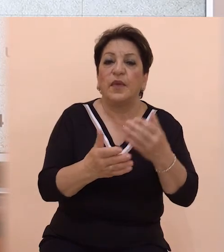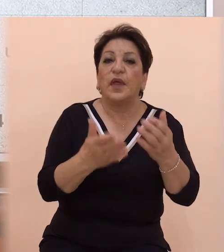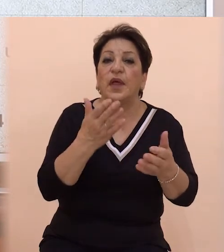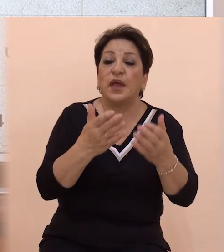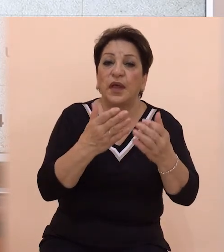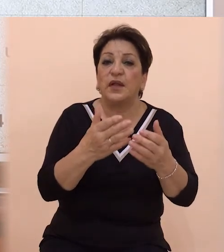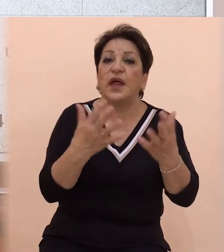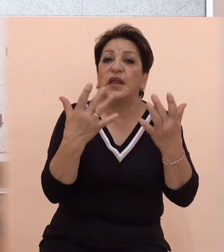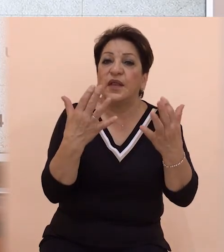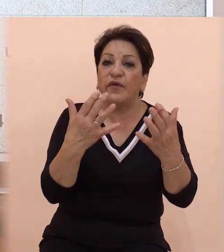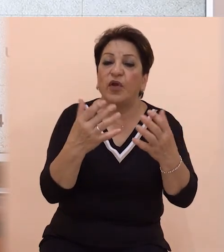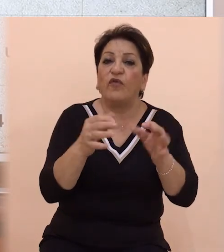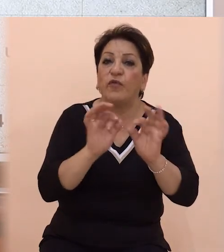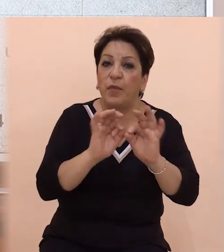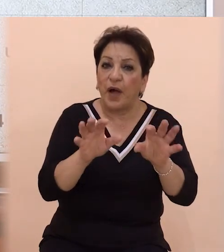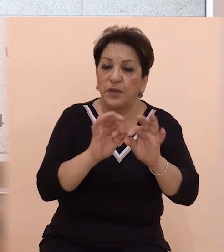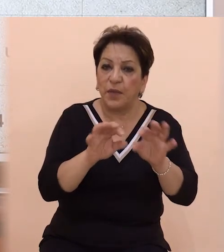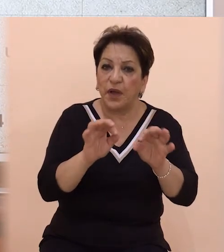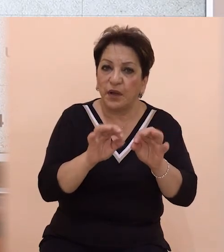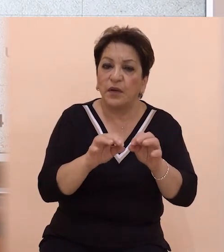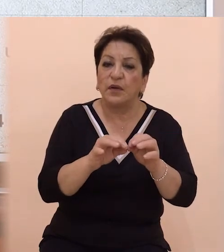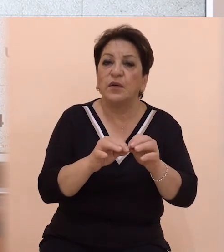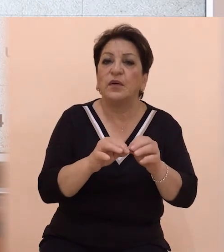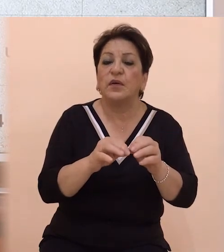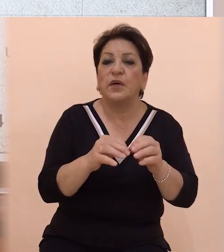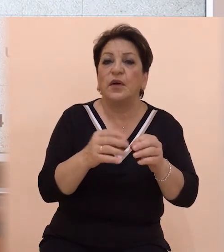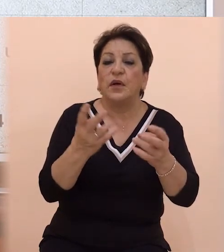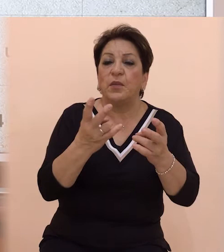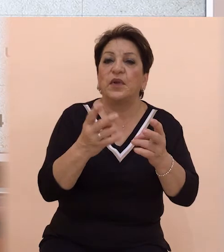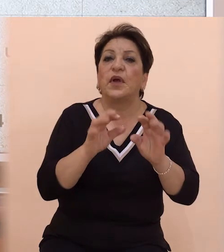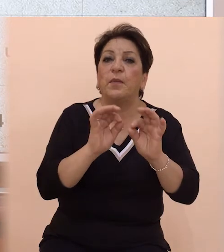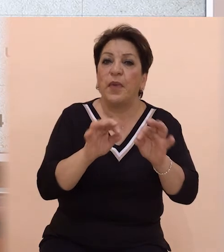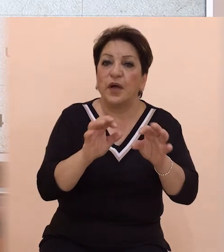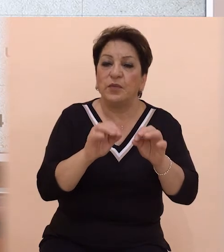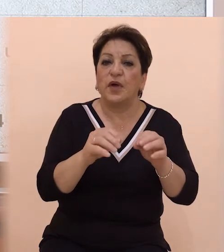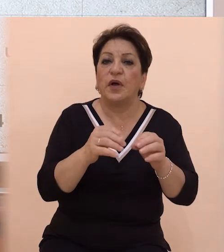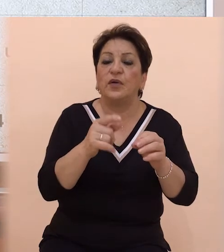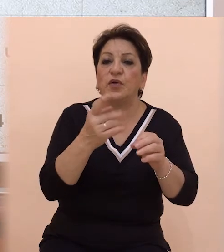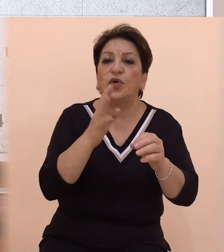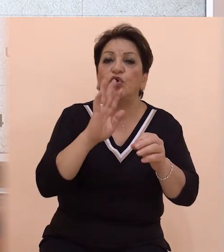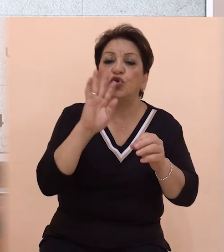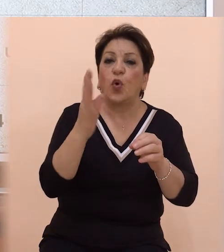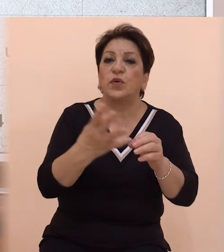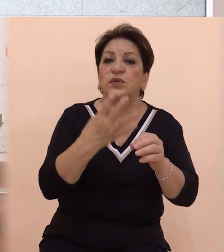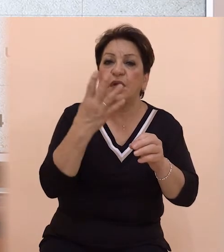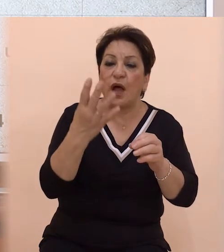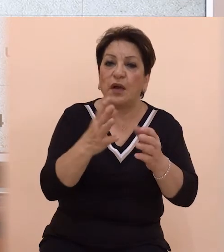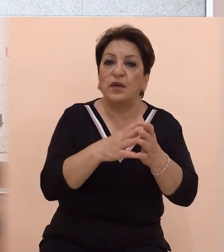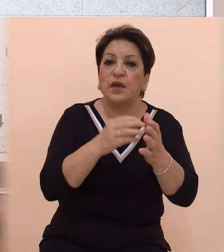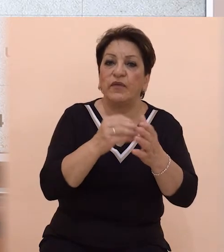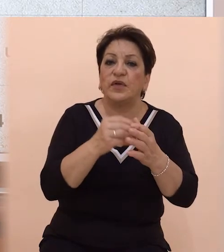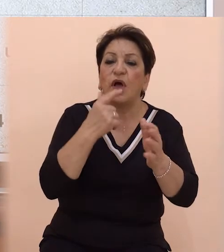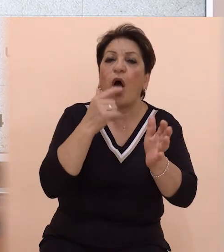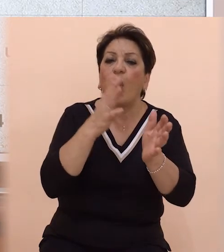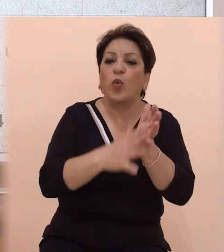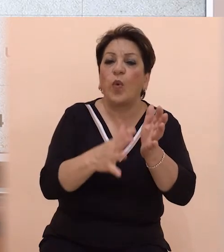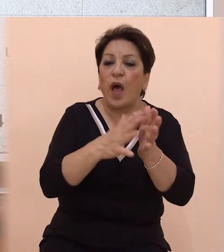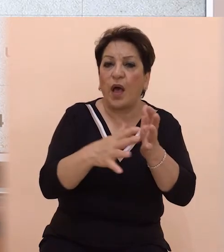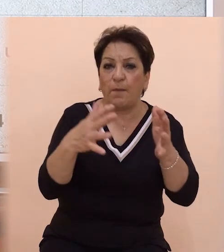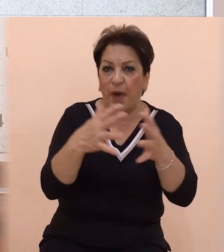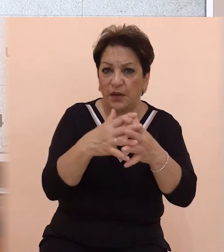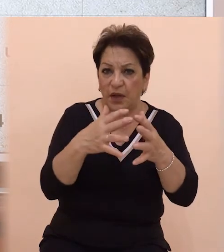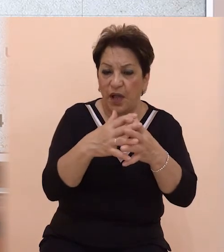թվերի լեզով խոսենք առաջին աշխարամարդի մասին, պիտի ասենք, որ այն 4 տարի տեված մի արունահեղ պատերազմ